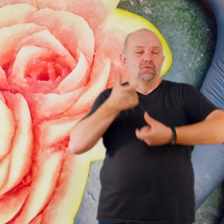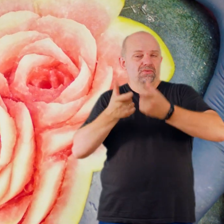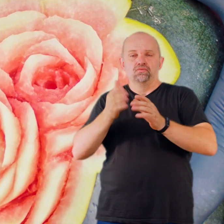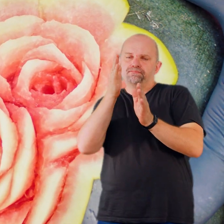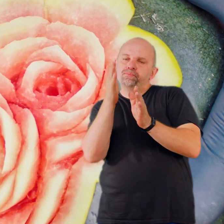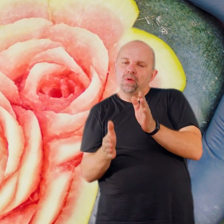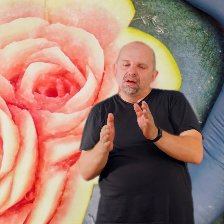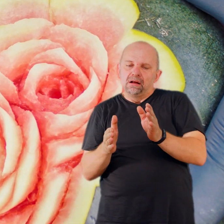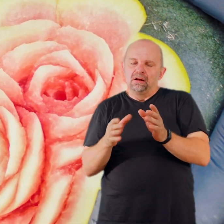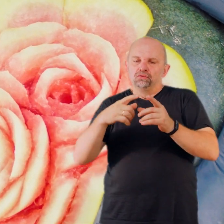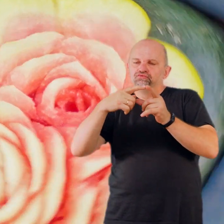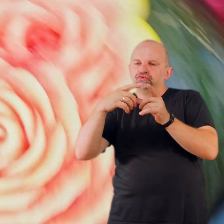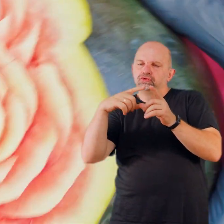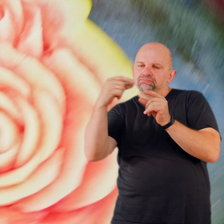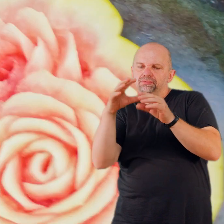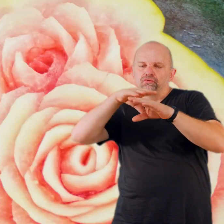kształt. Albo od razu od ręki